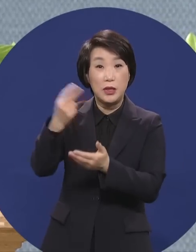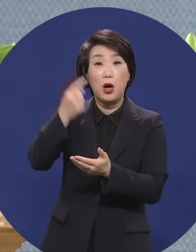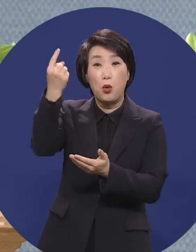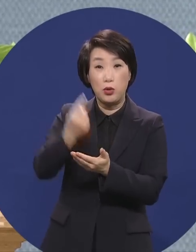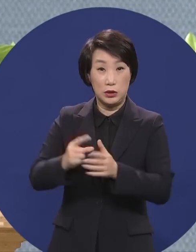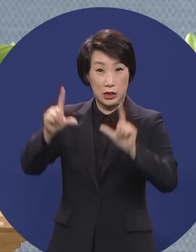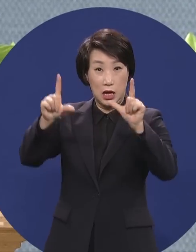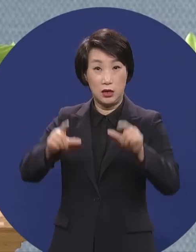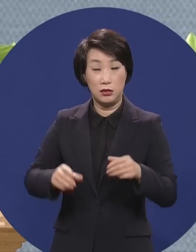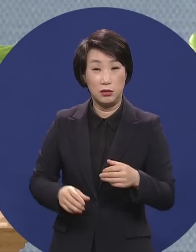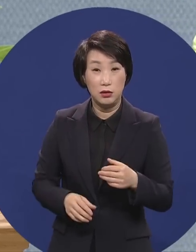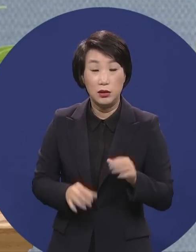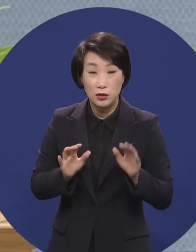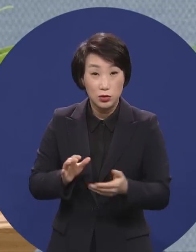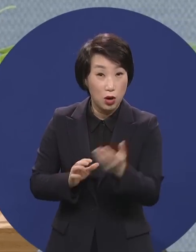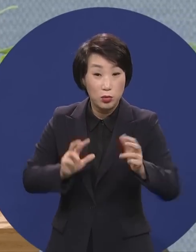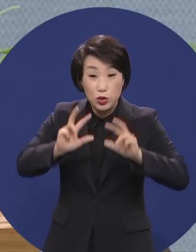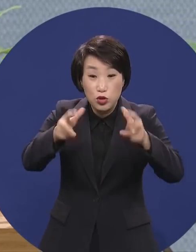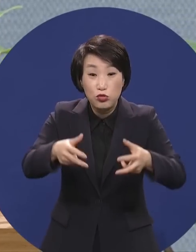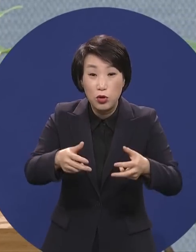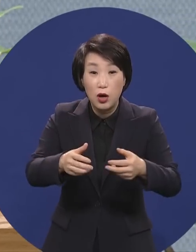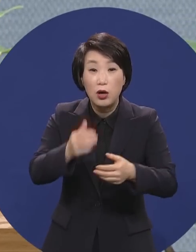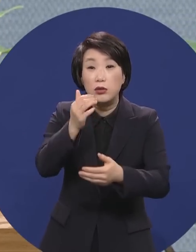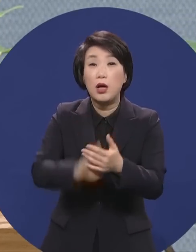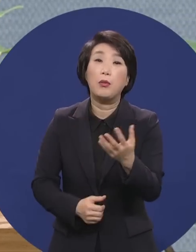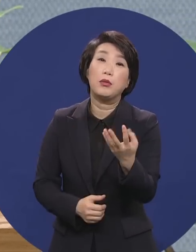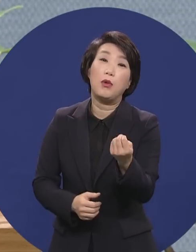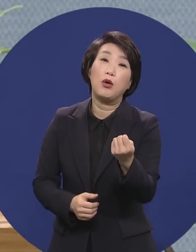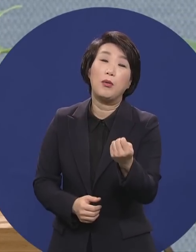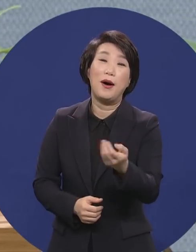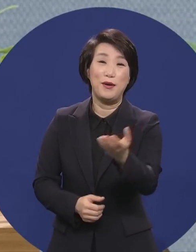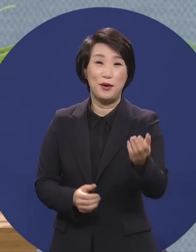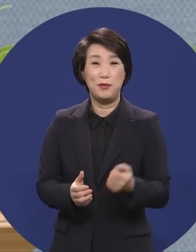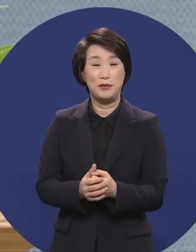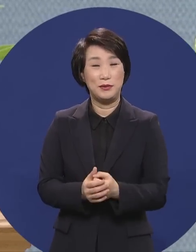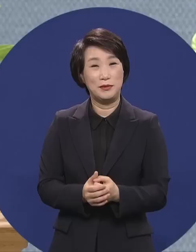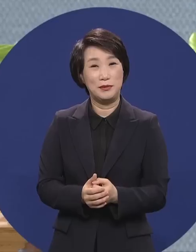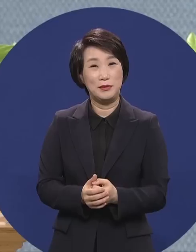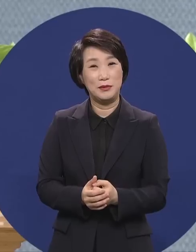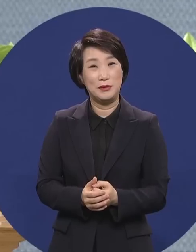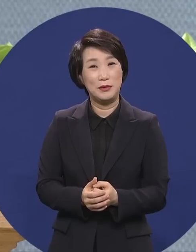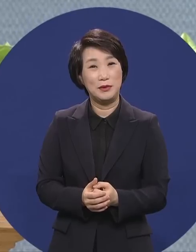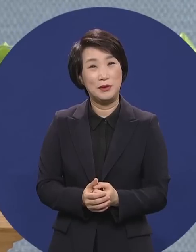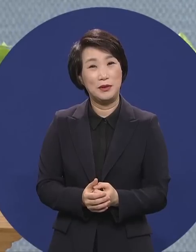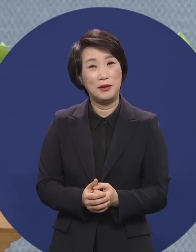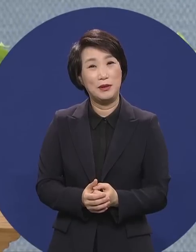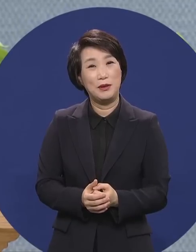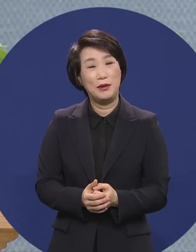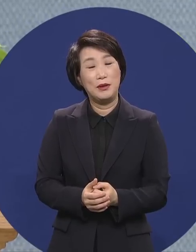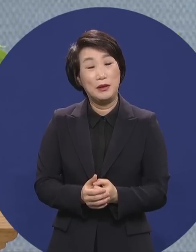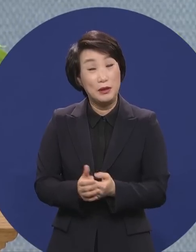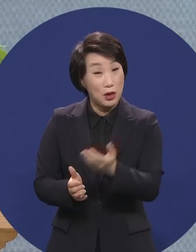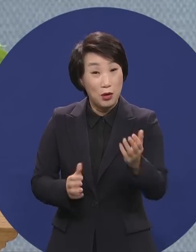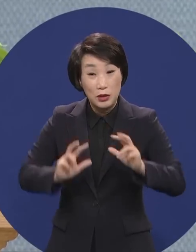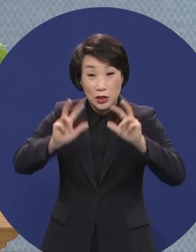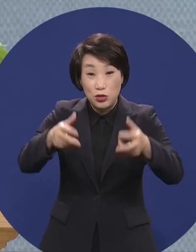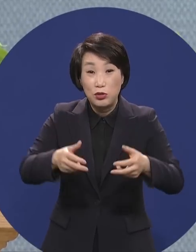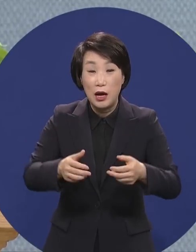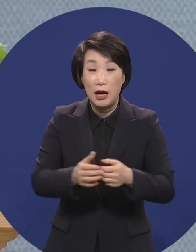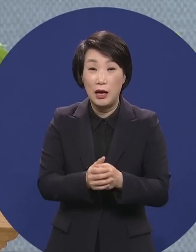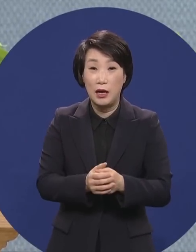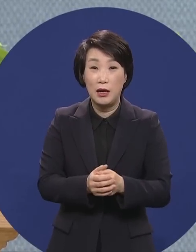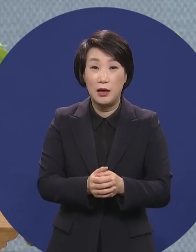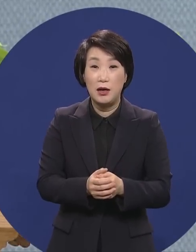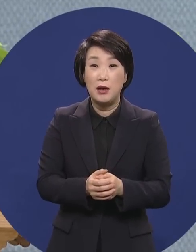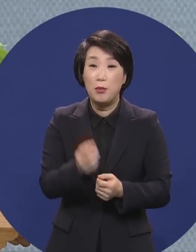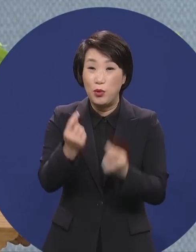날이라고 했는데 이 지구는 얼마나 버티고 기다릴 수 있는 시간인가? 이 지구의 수명보다